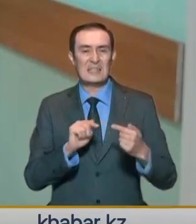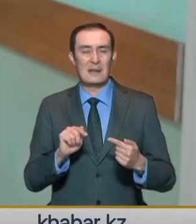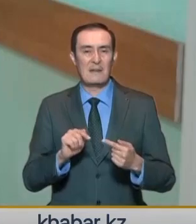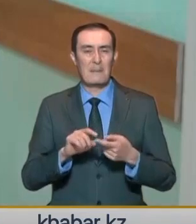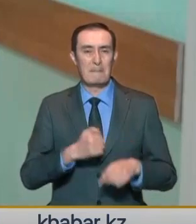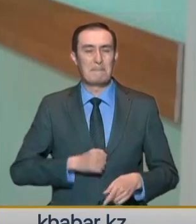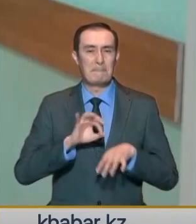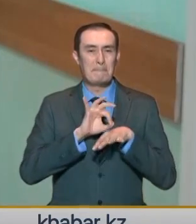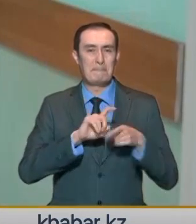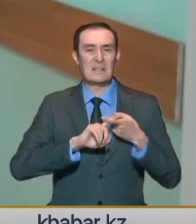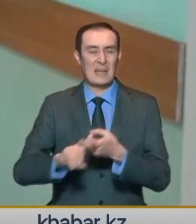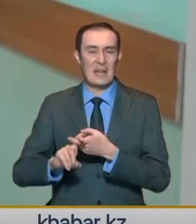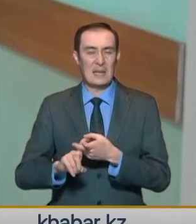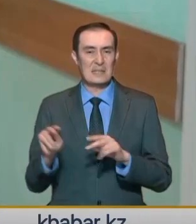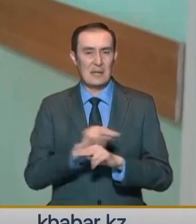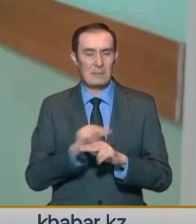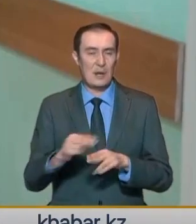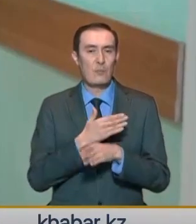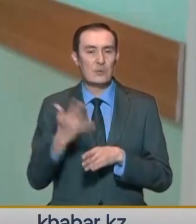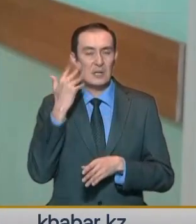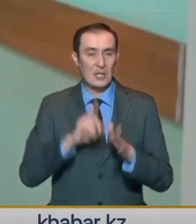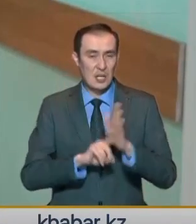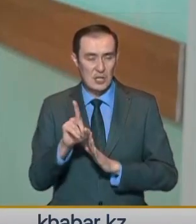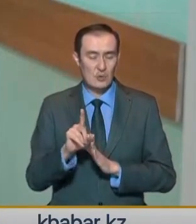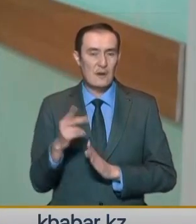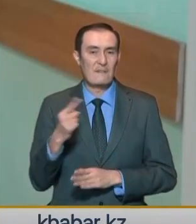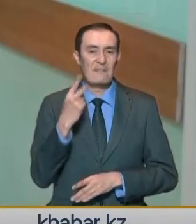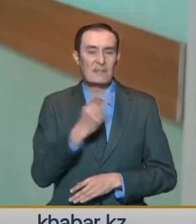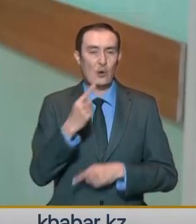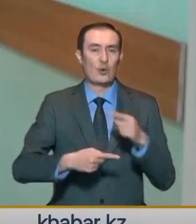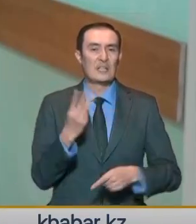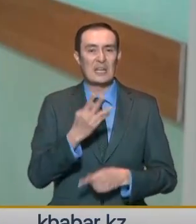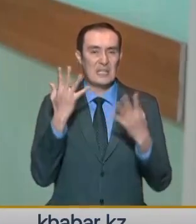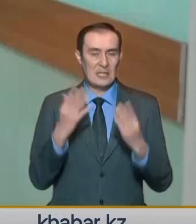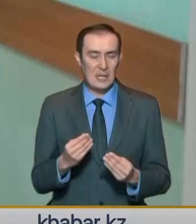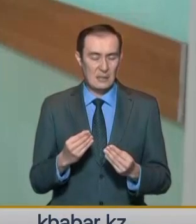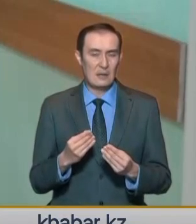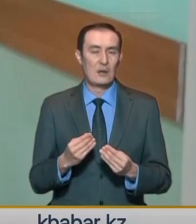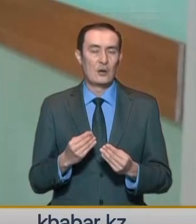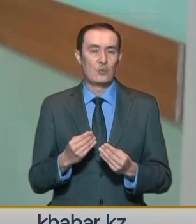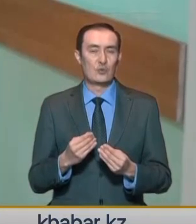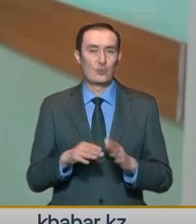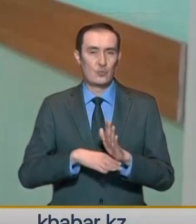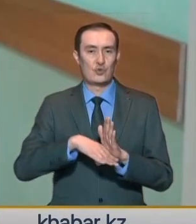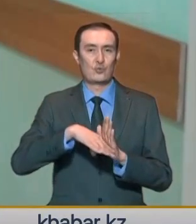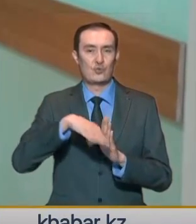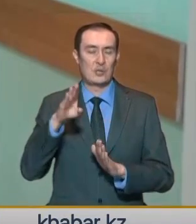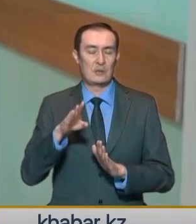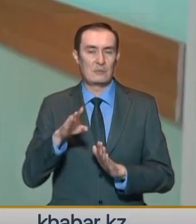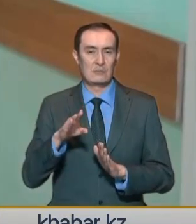терапию. Как начали антибактериальную терапию, на второй-третий день уже с улучшением